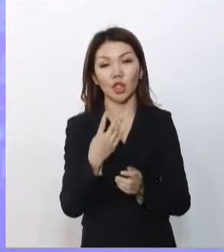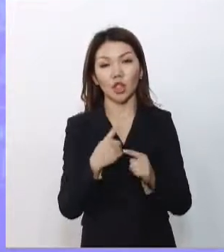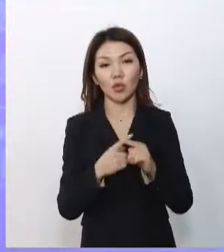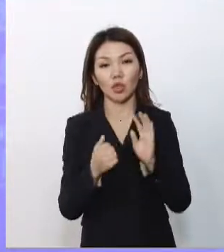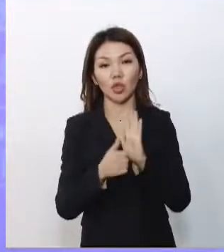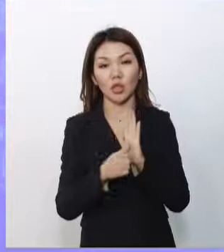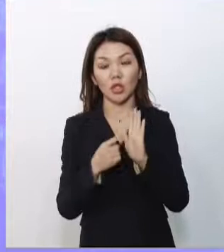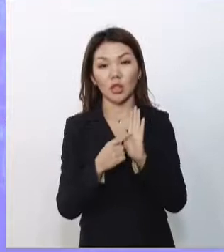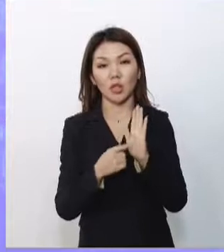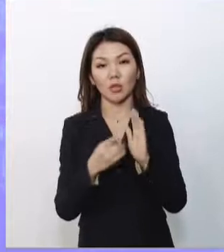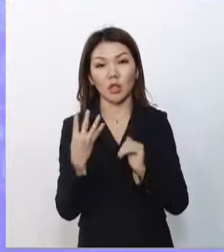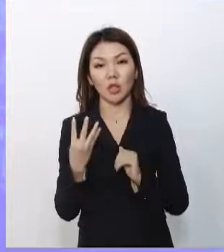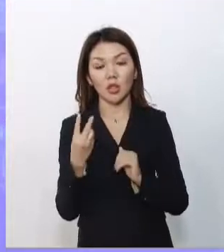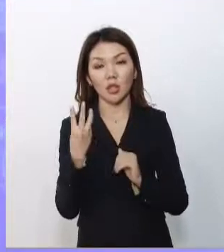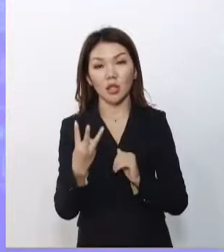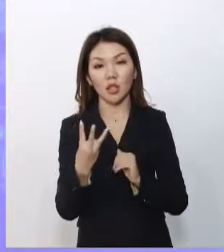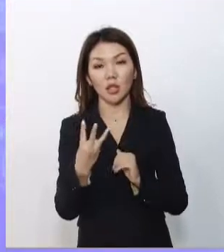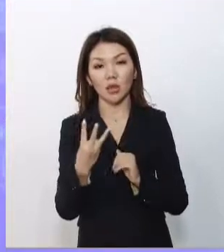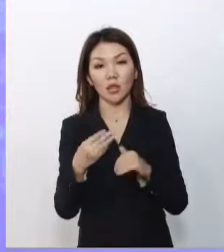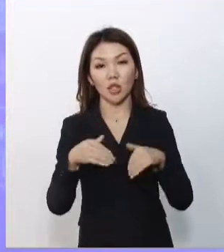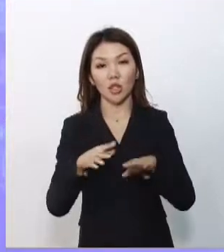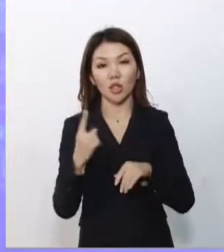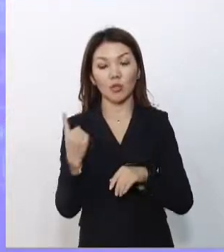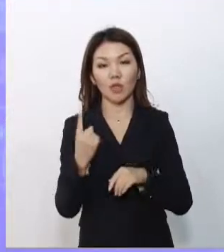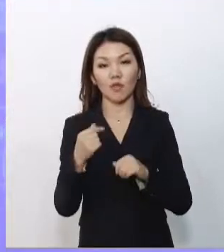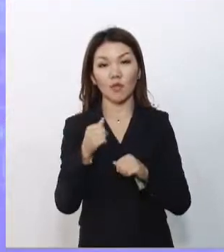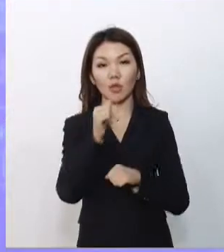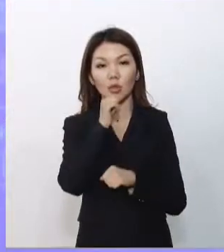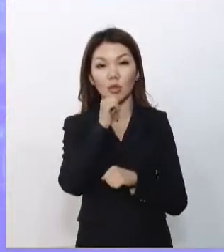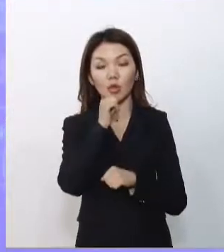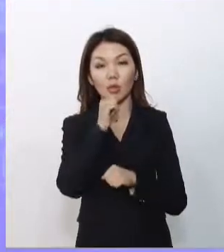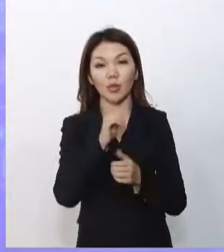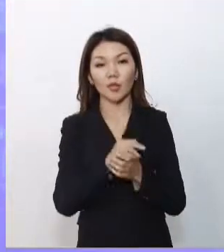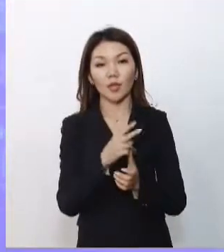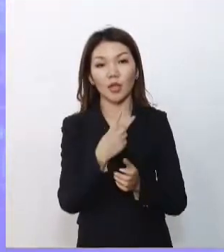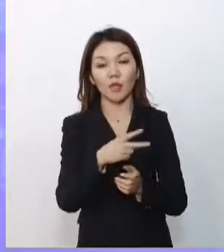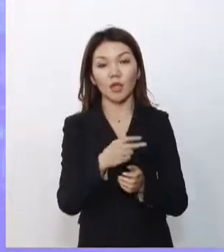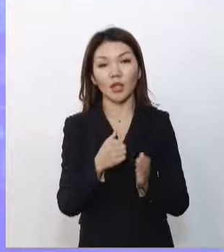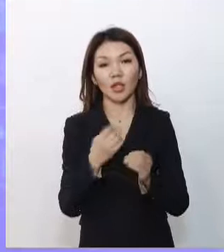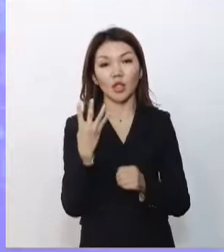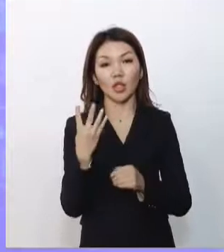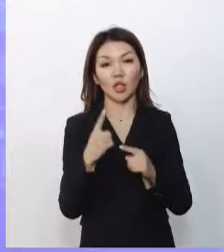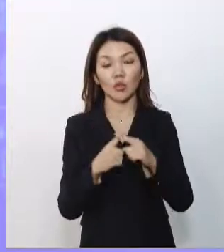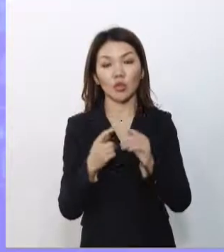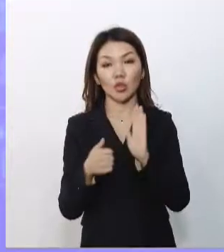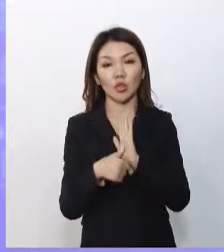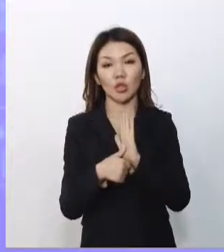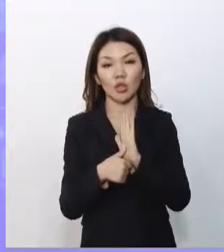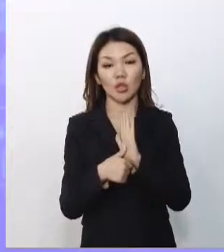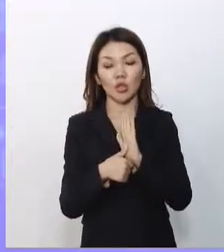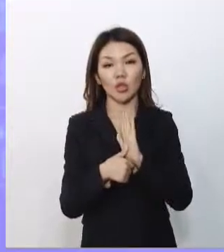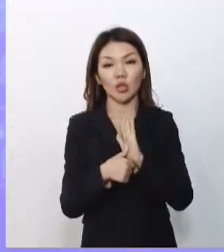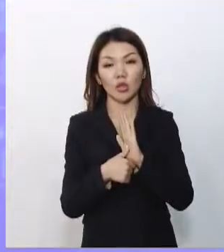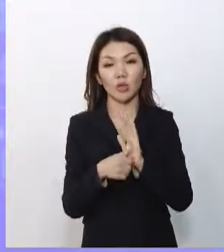делим на 3. Решим первым способом. Сложили 24,6. У